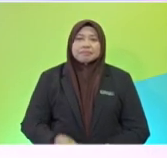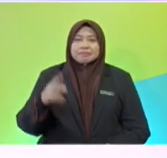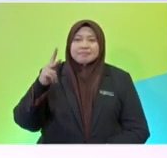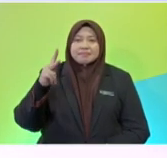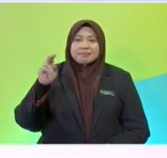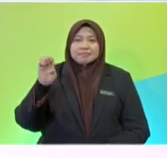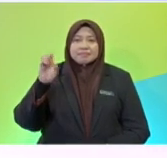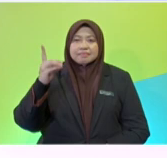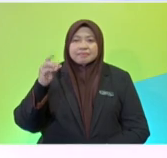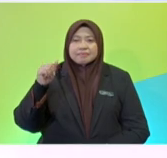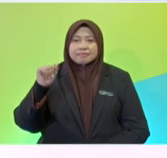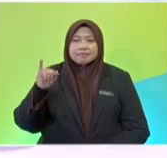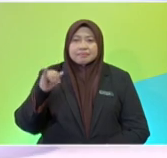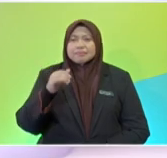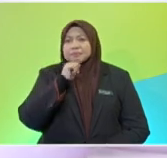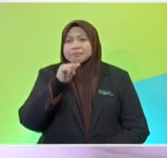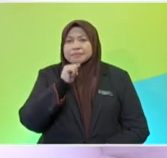apa yang betul